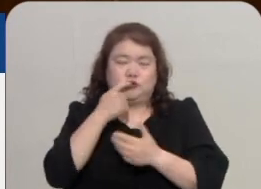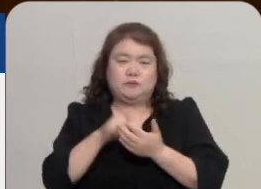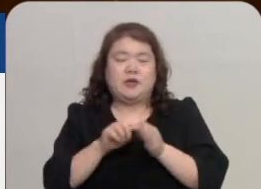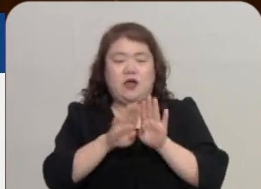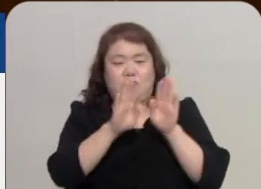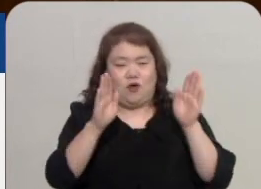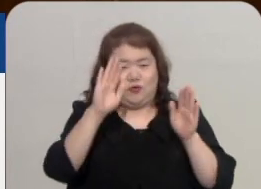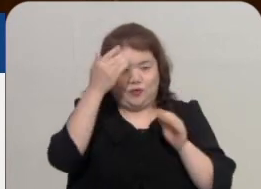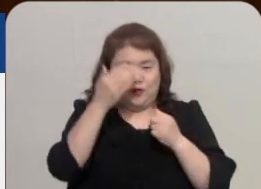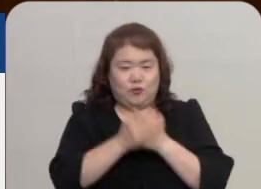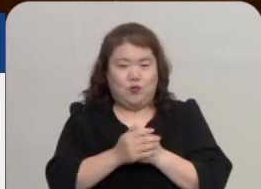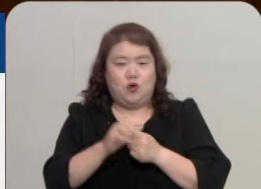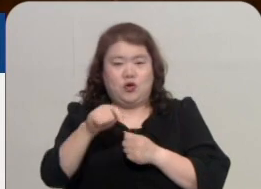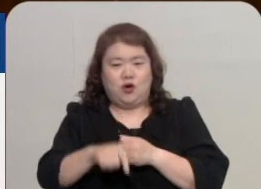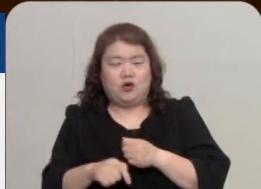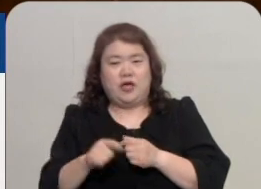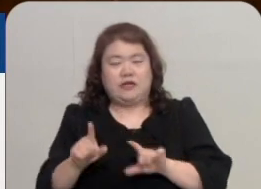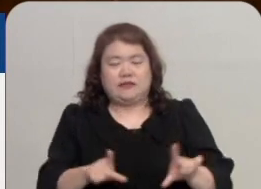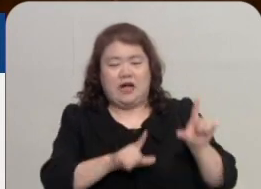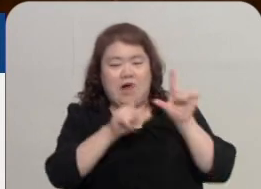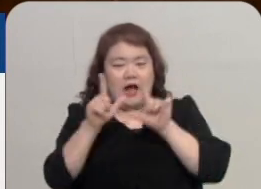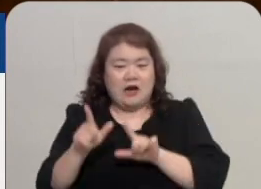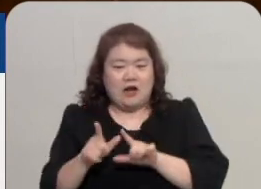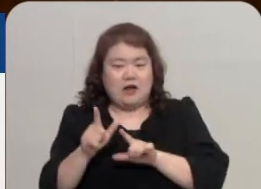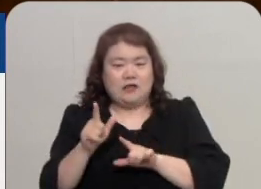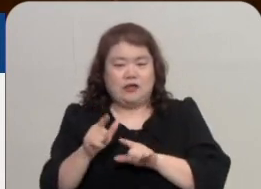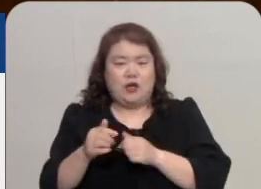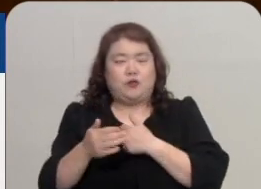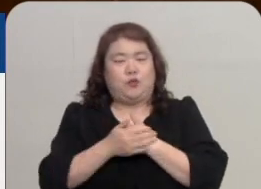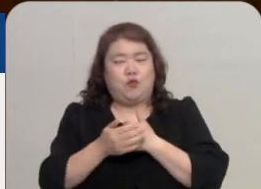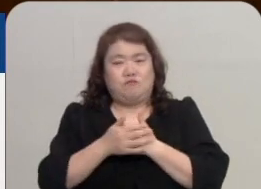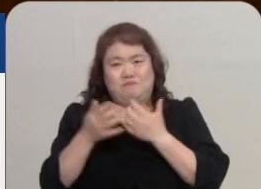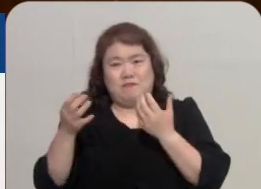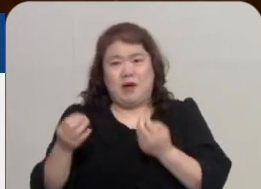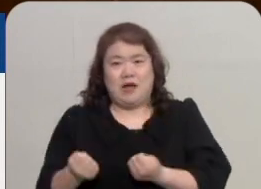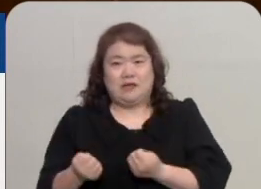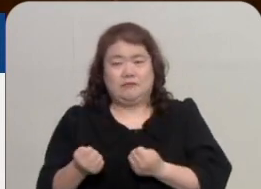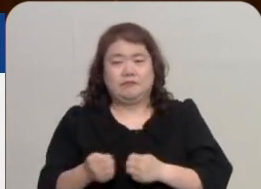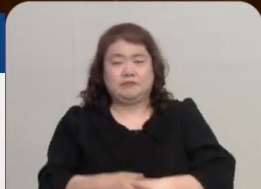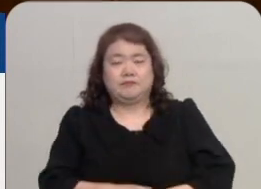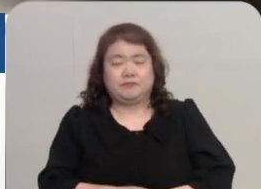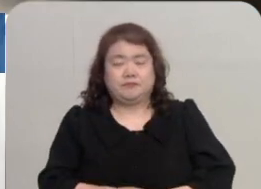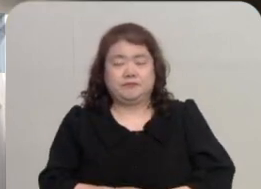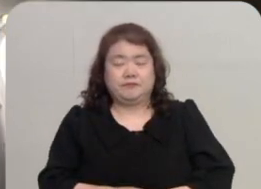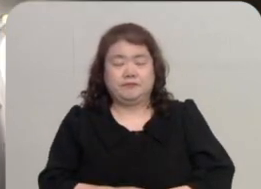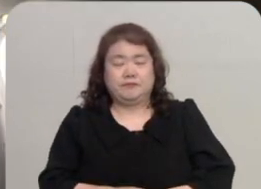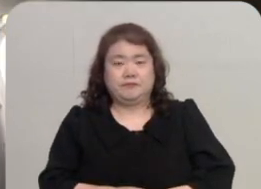열렸고 여기에서 좀 정착을 하는데 좀 도움을 많이 받은 부분도 있는 것 같아요.